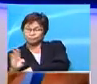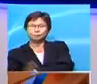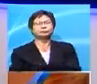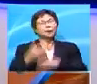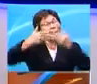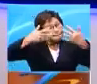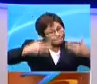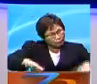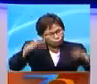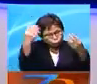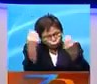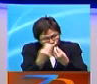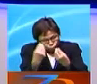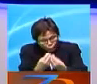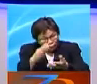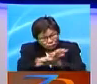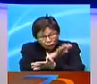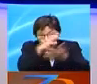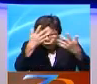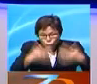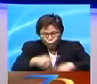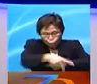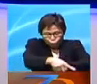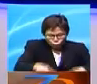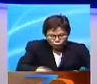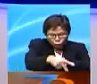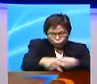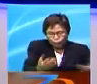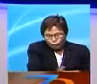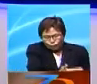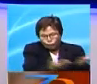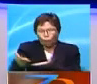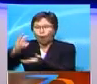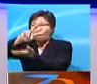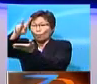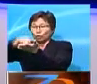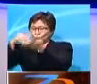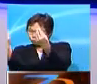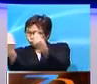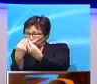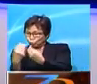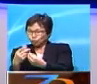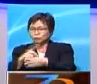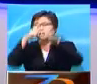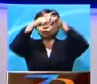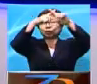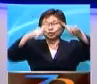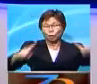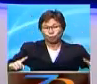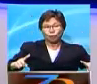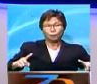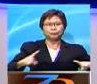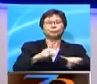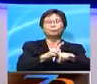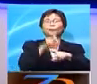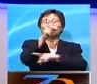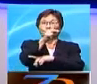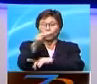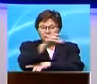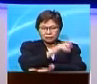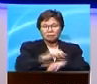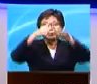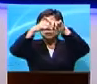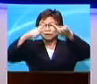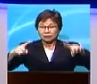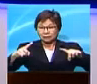selepas selesai pengiraan kertas undi kotak-kotak undi dibawa ke pusat penjumlahan undi di dewan jubli perak di Kuala kangsar dan